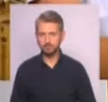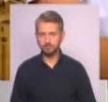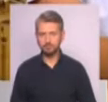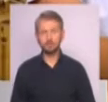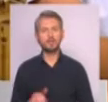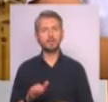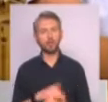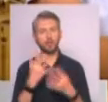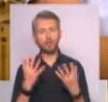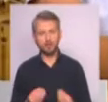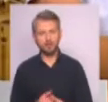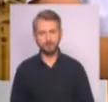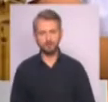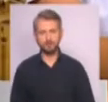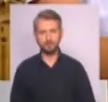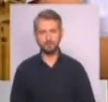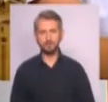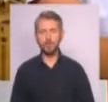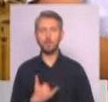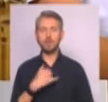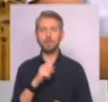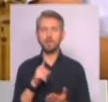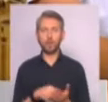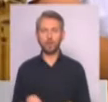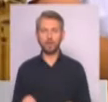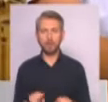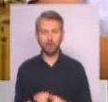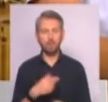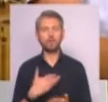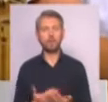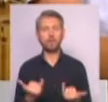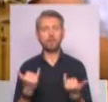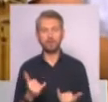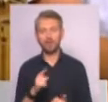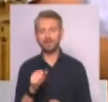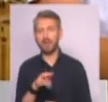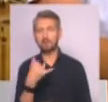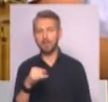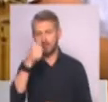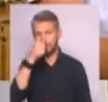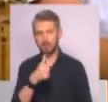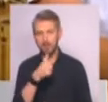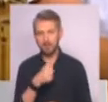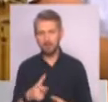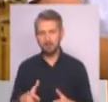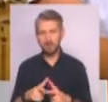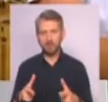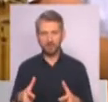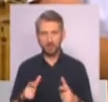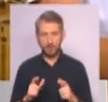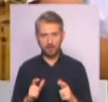день. Добрий день. Добрий день, ви в ефірі. У мене вопрос такого порядку. От зараз за май місяць принесли